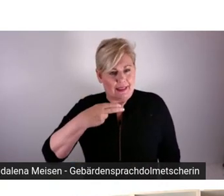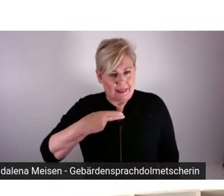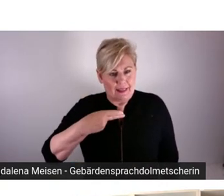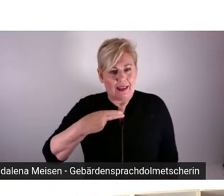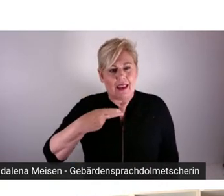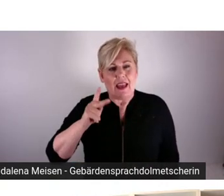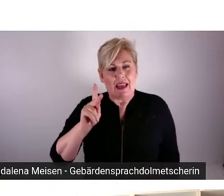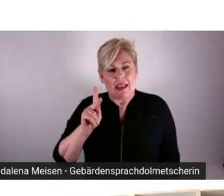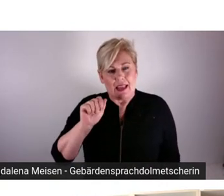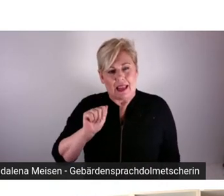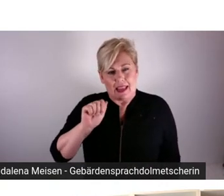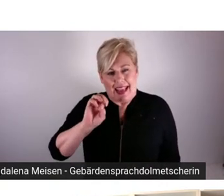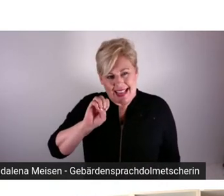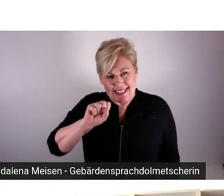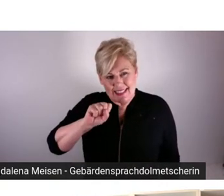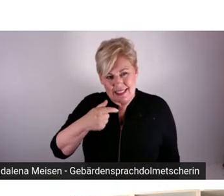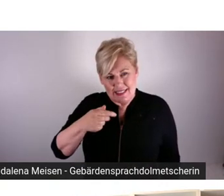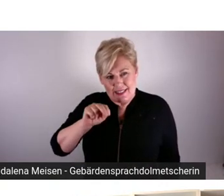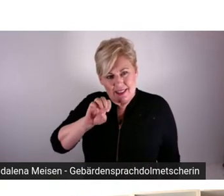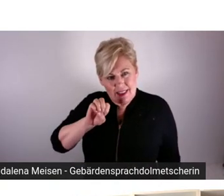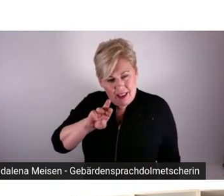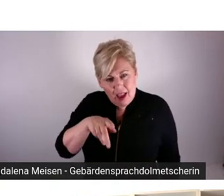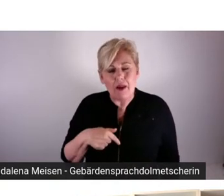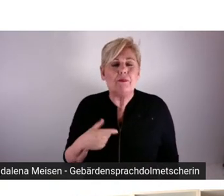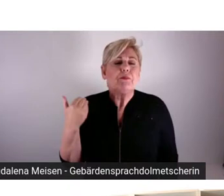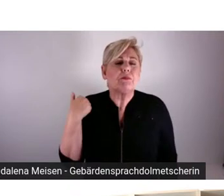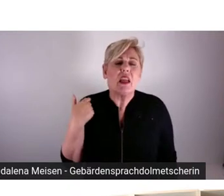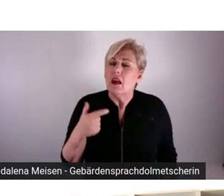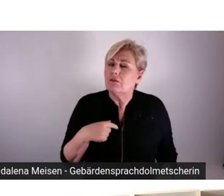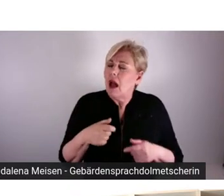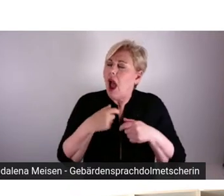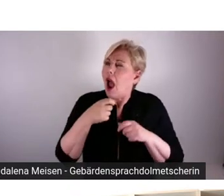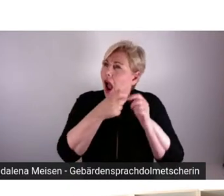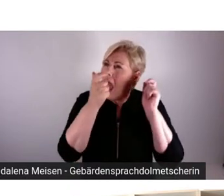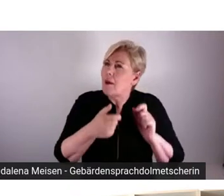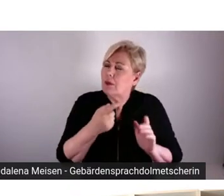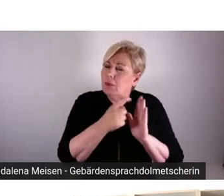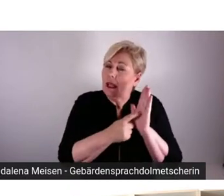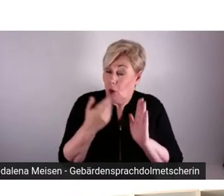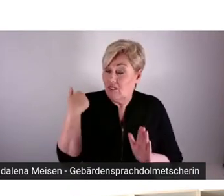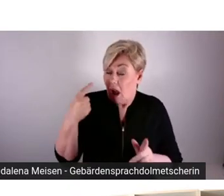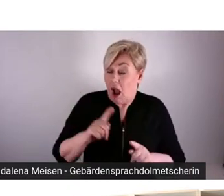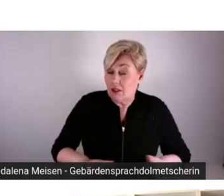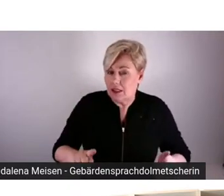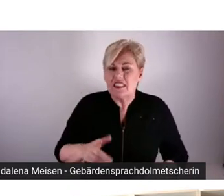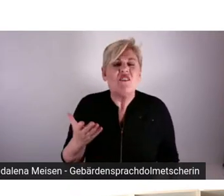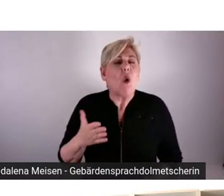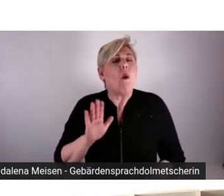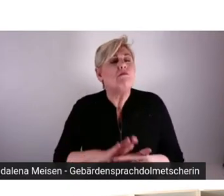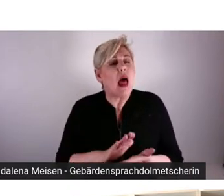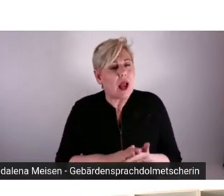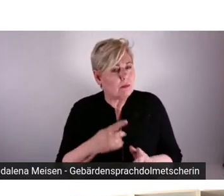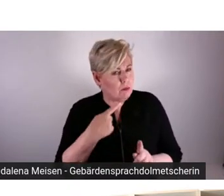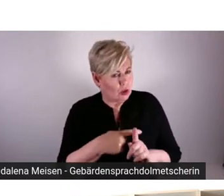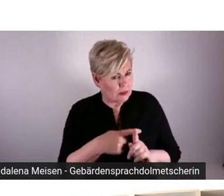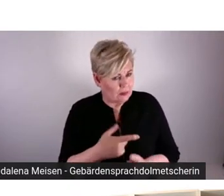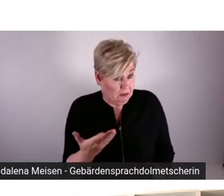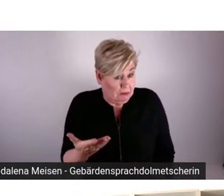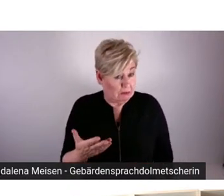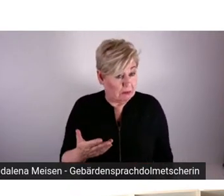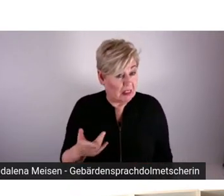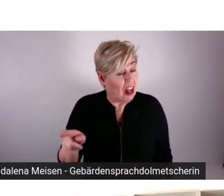schon unter ganz anderen Rahmenbedingungen gefragt, wo bleibt das Positive? Ja, weiß der Teufel, wo das